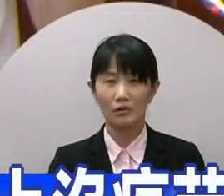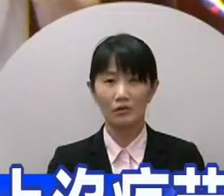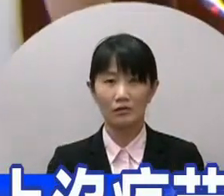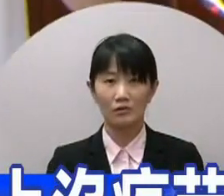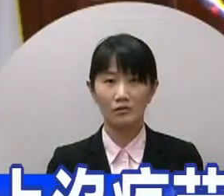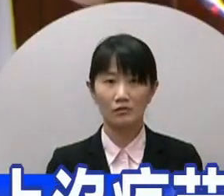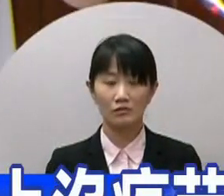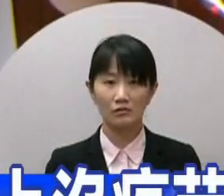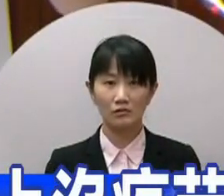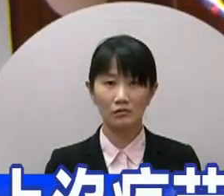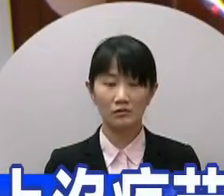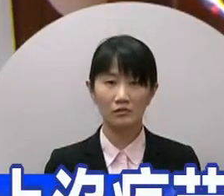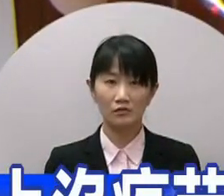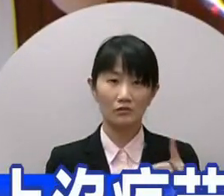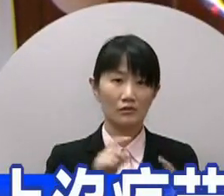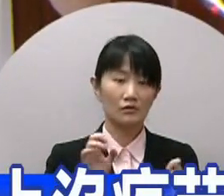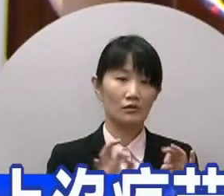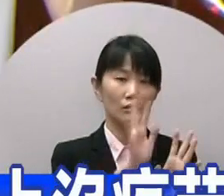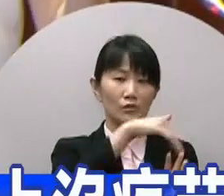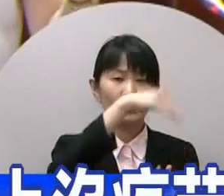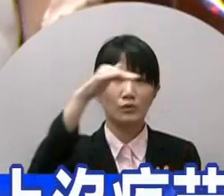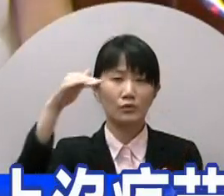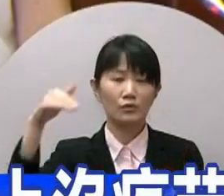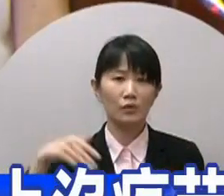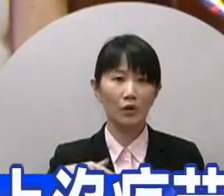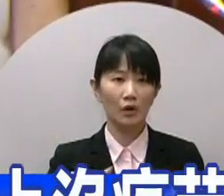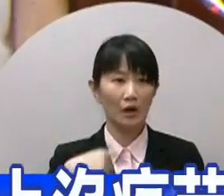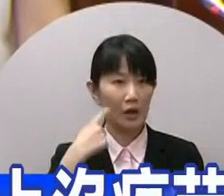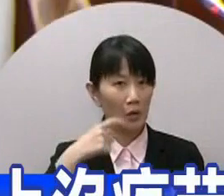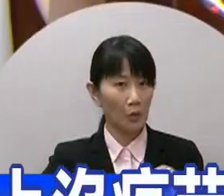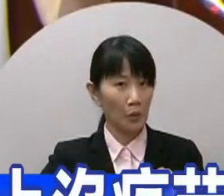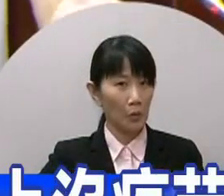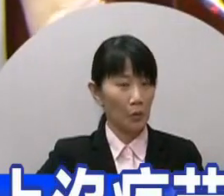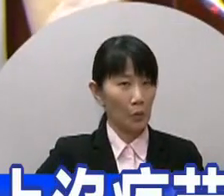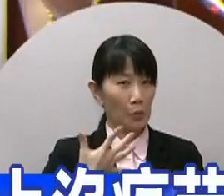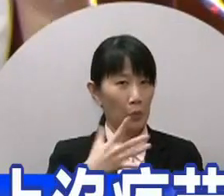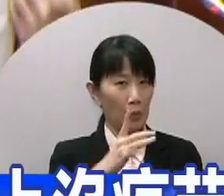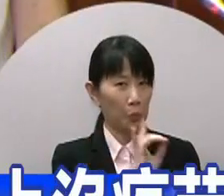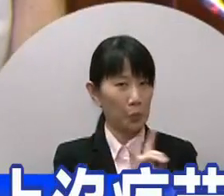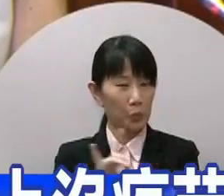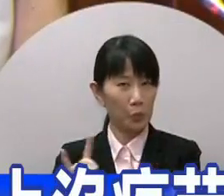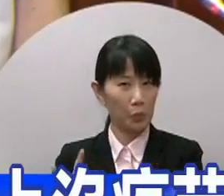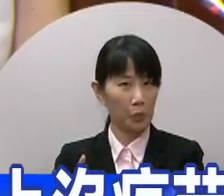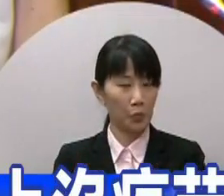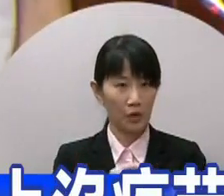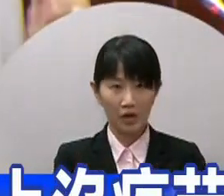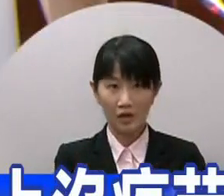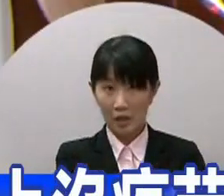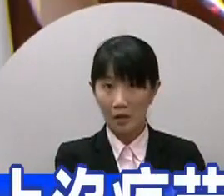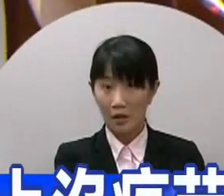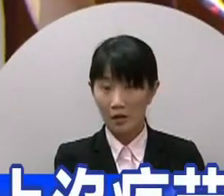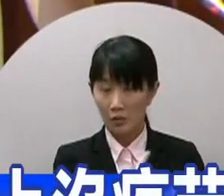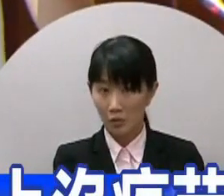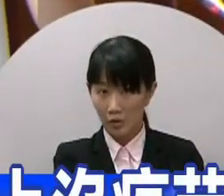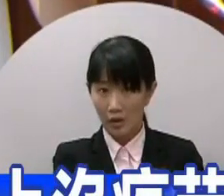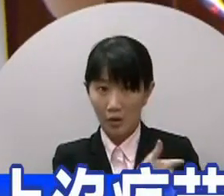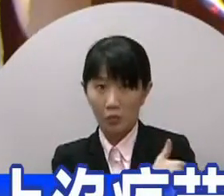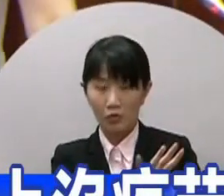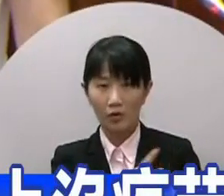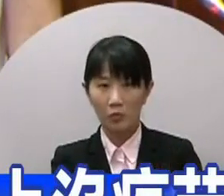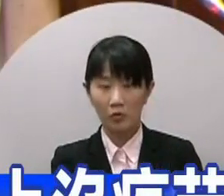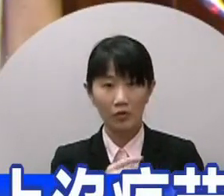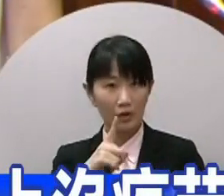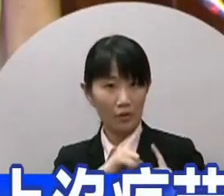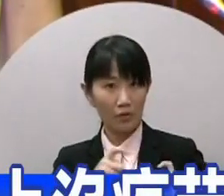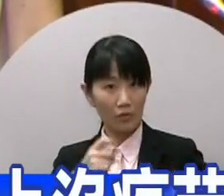哦。佛光山公然欺骗我们全台湾人民，他没有50万剂，他骗我们有。 是啊。 郭台铭骗全